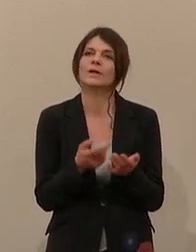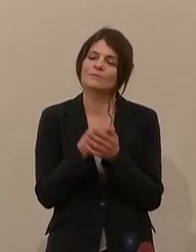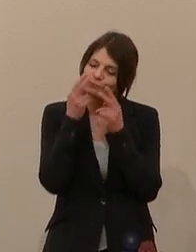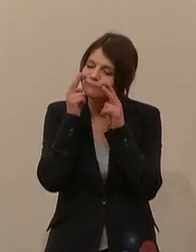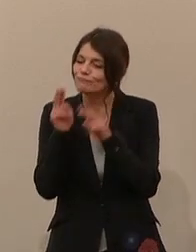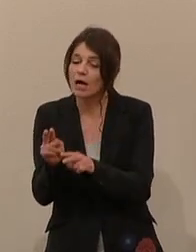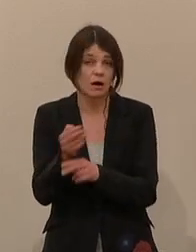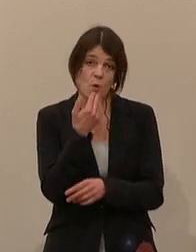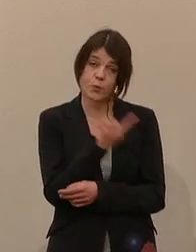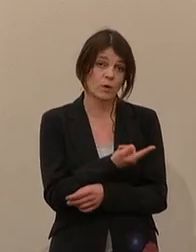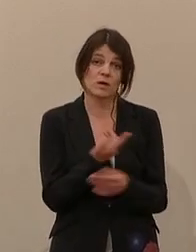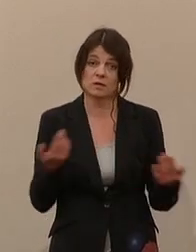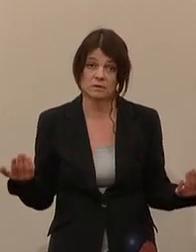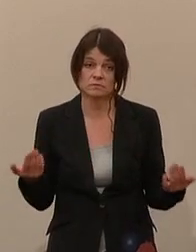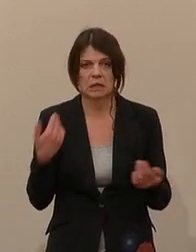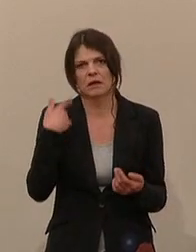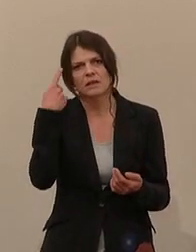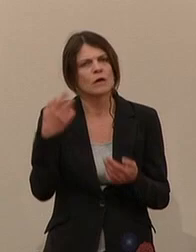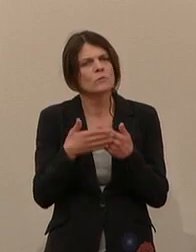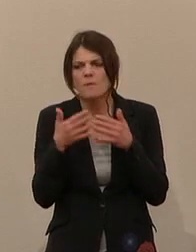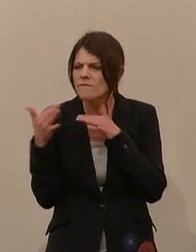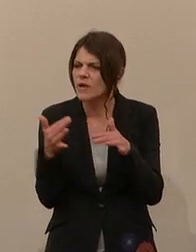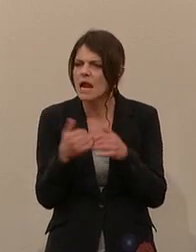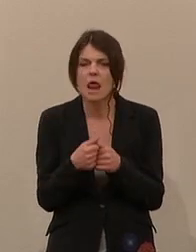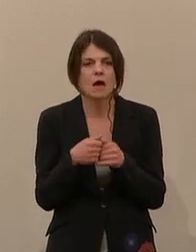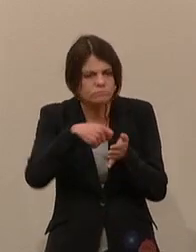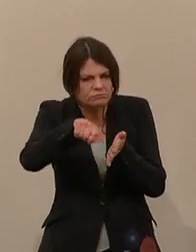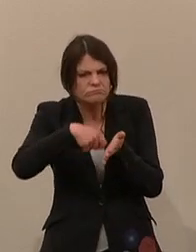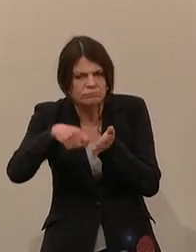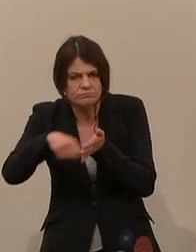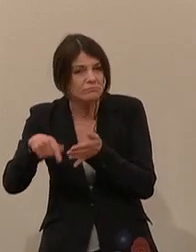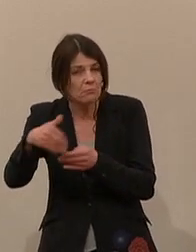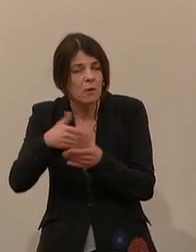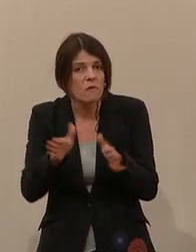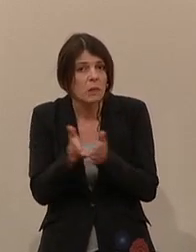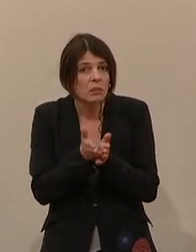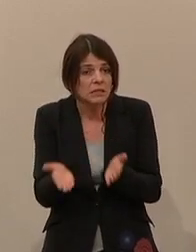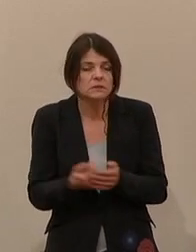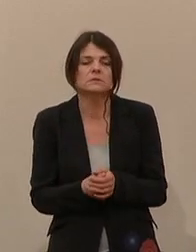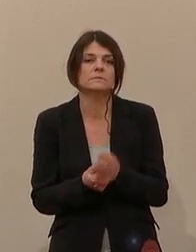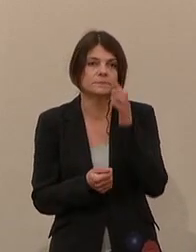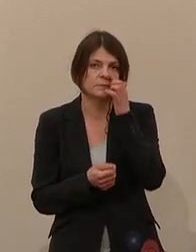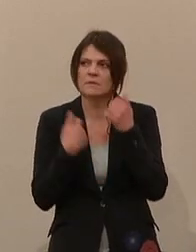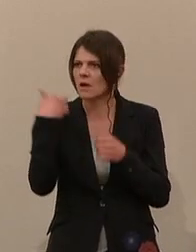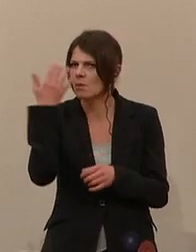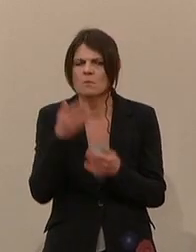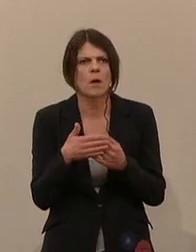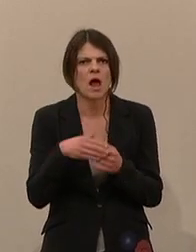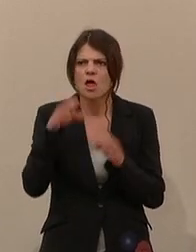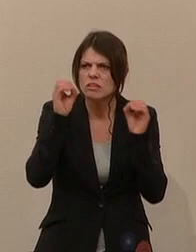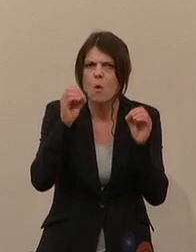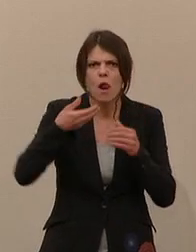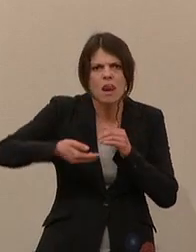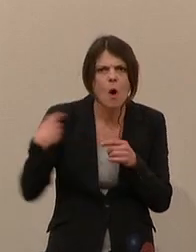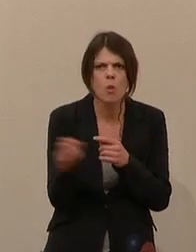verwöhnt. Wenn ich da denke an die vielen Kürzungen im öffentlichen Dienst, wenn ich da denke an die Nulllohnrunden